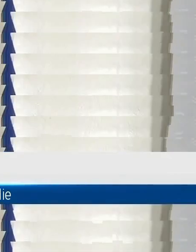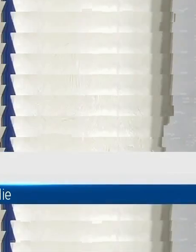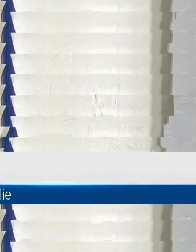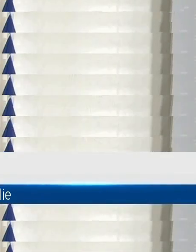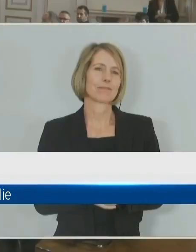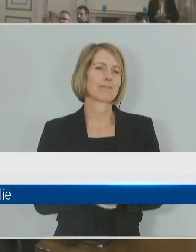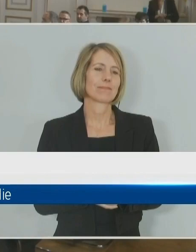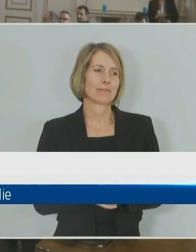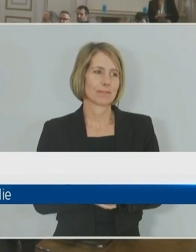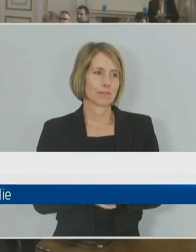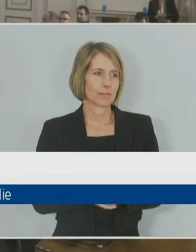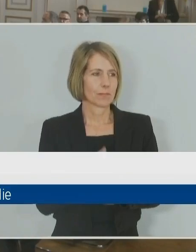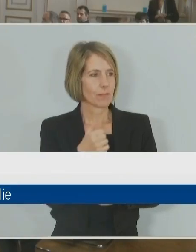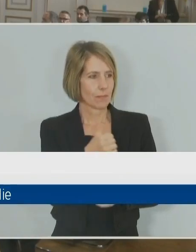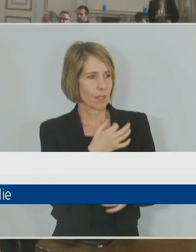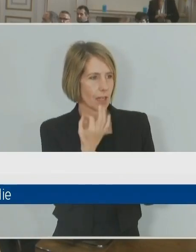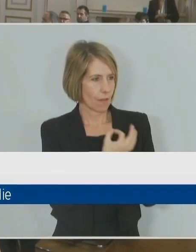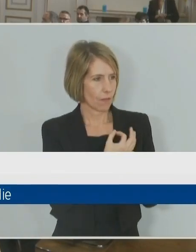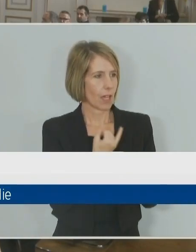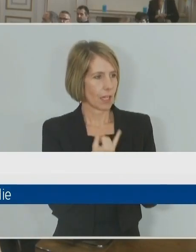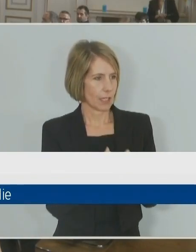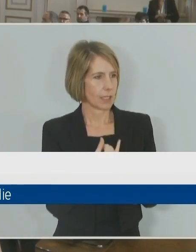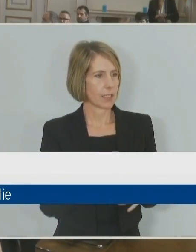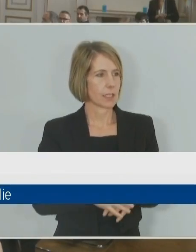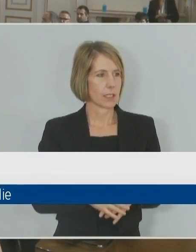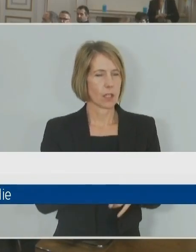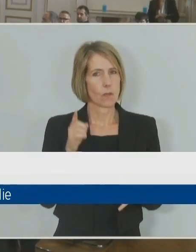është një të ardhmen thjesht në këtë drejtim?